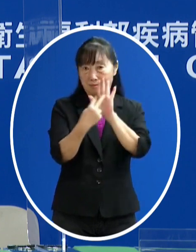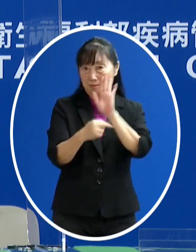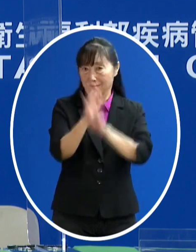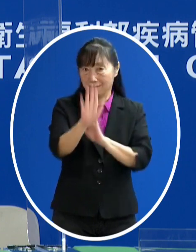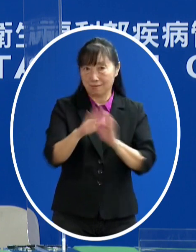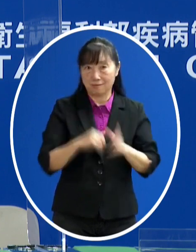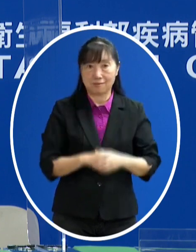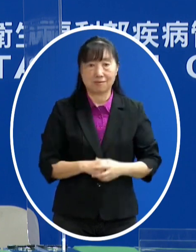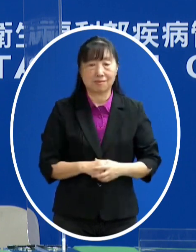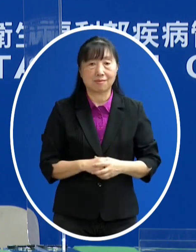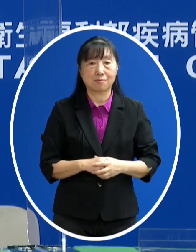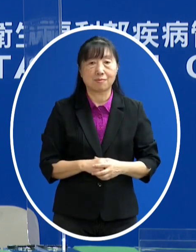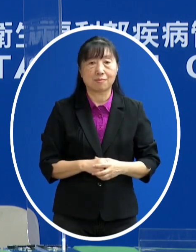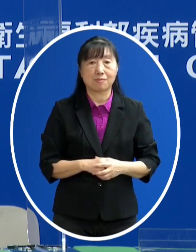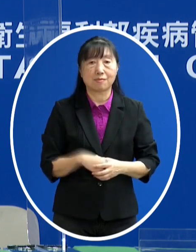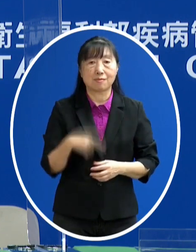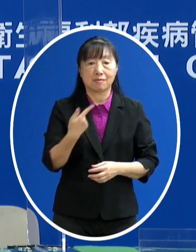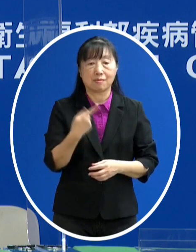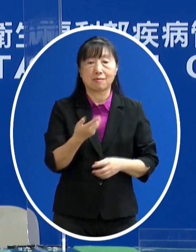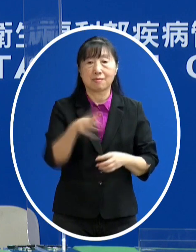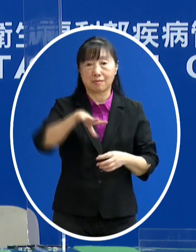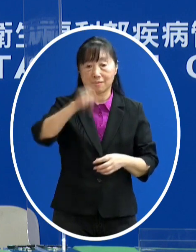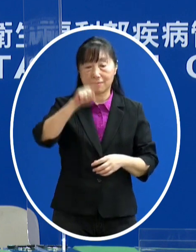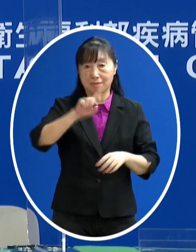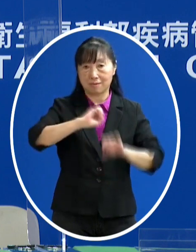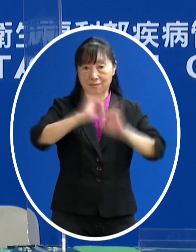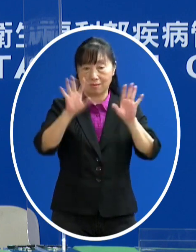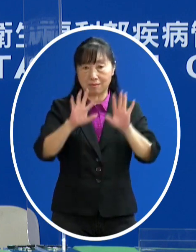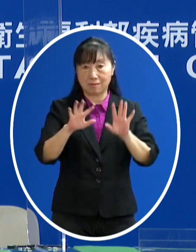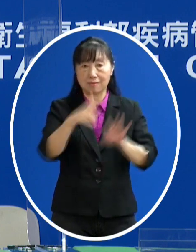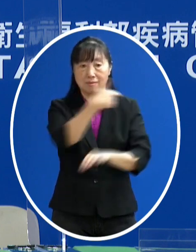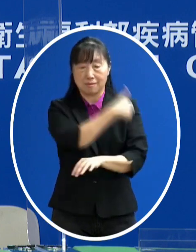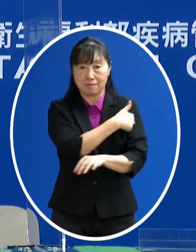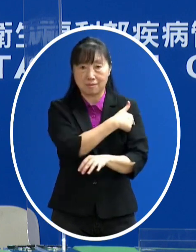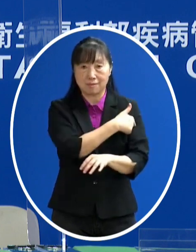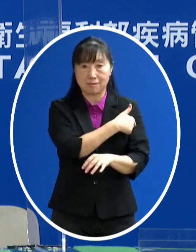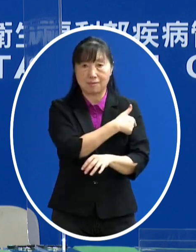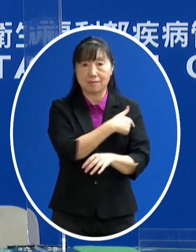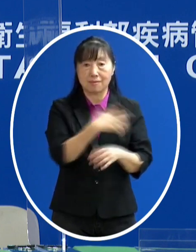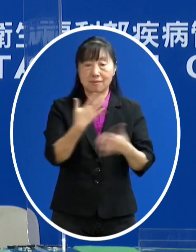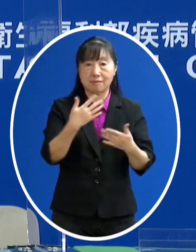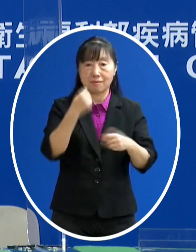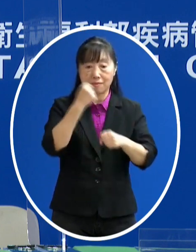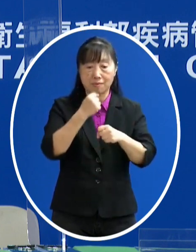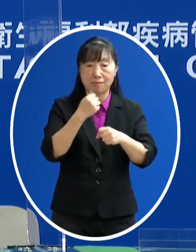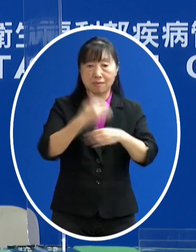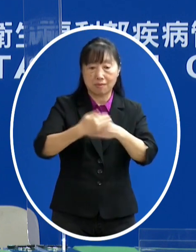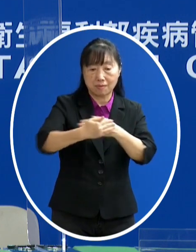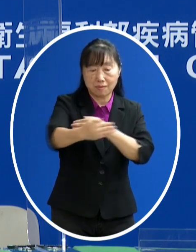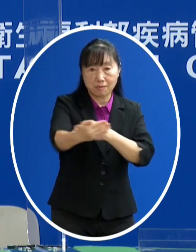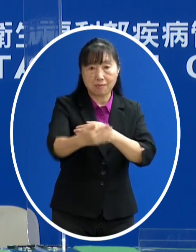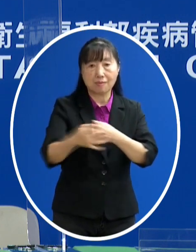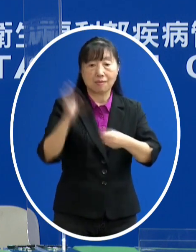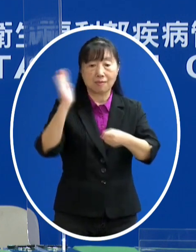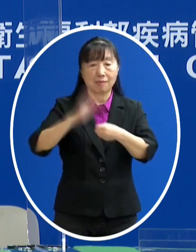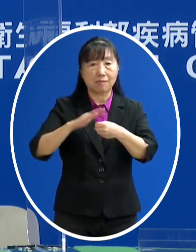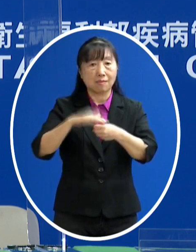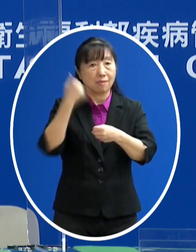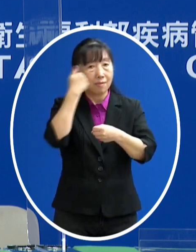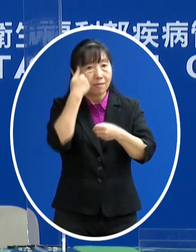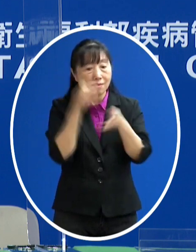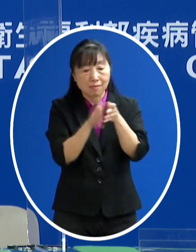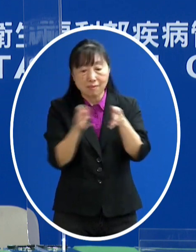个是请接种单位先公告这个疫苗接种的作业及开放候补名单的登